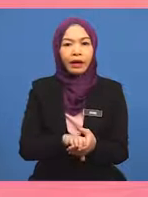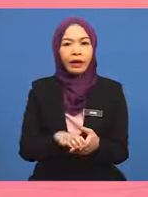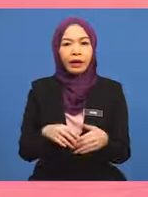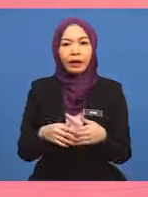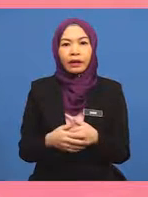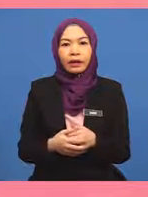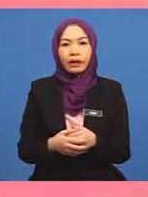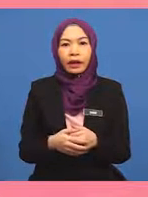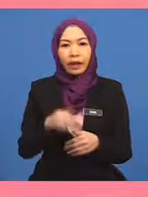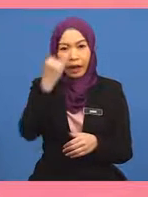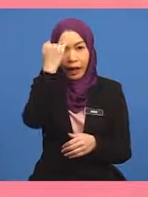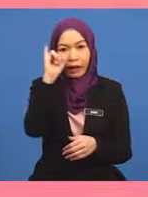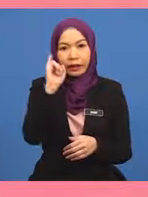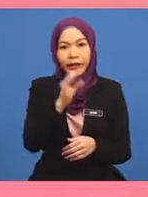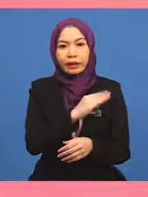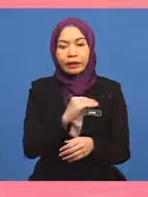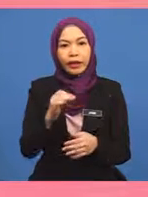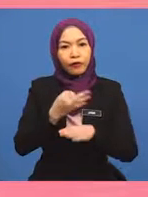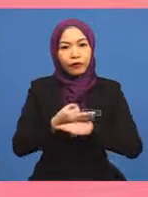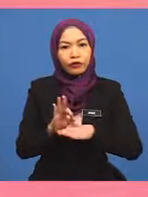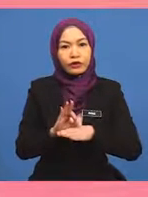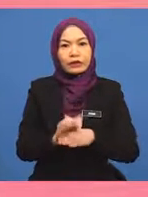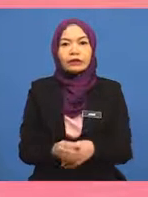bentuk dan fungsi produk.